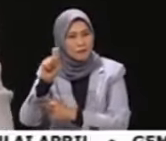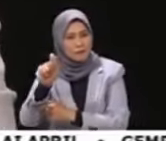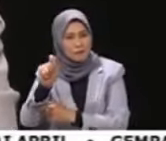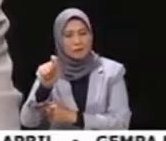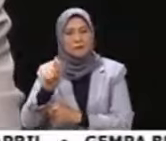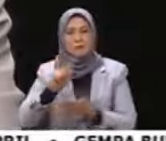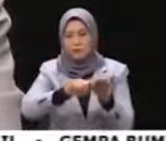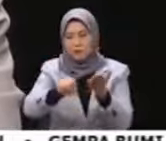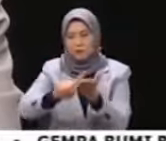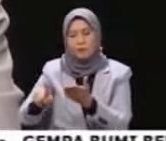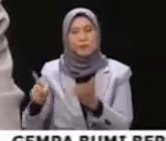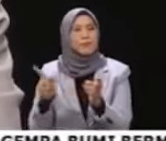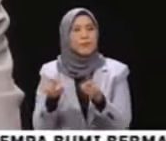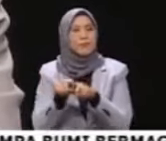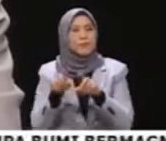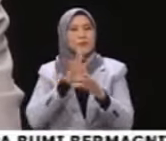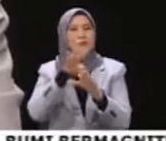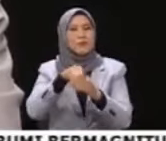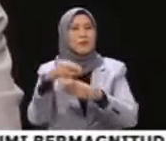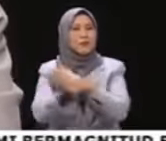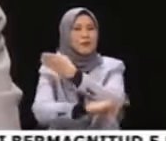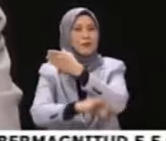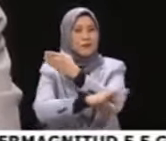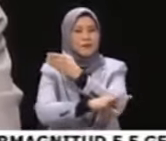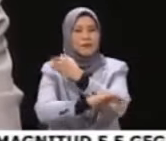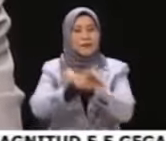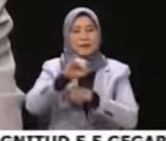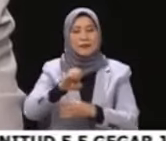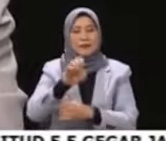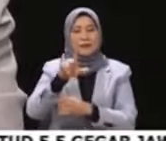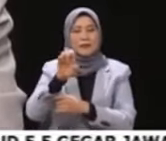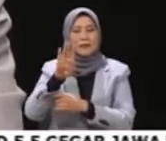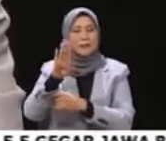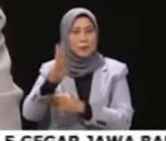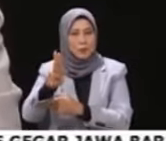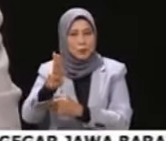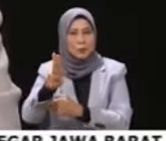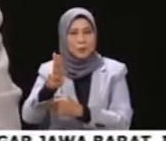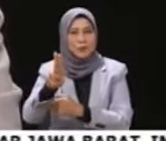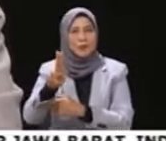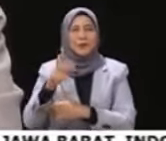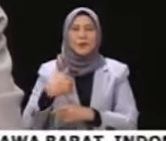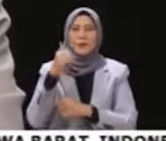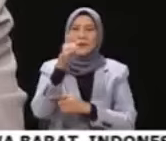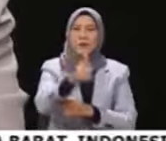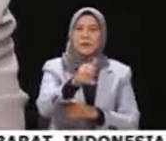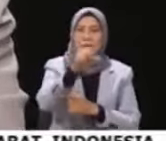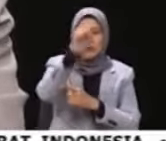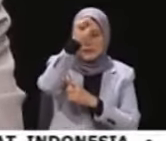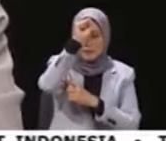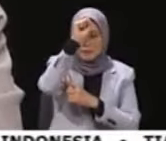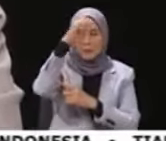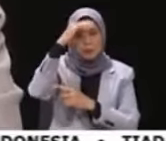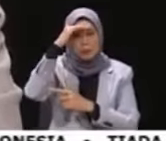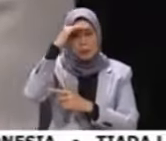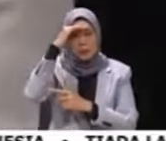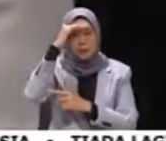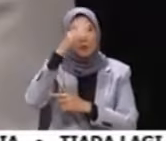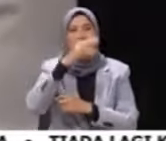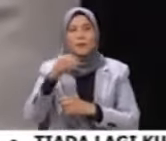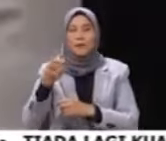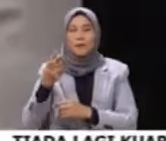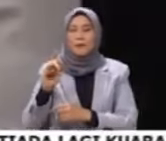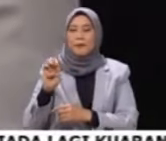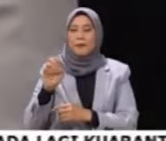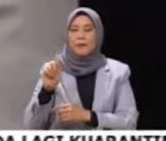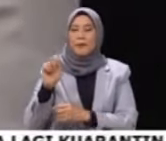pergi, termasuklah di Sembilan, di sebelah Jelebu. Dan saya juga pergi di Sekamat, pergi juga di